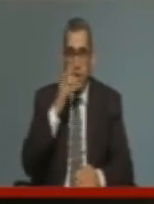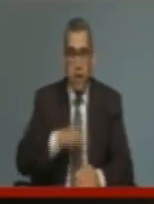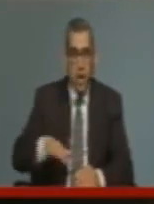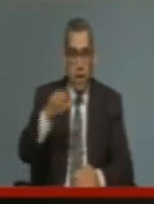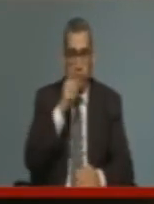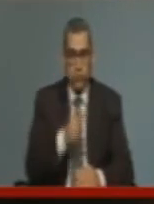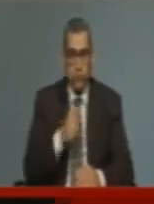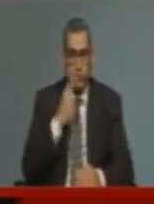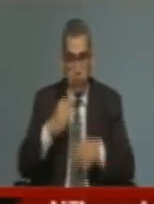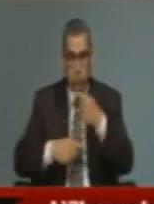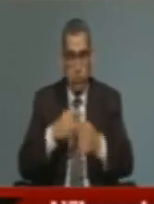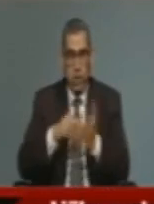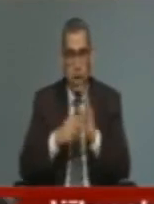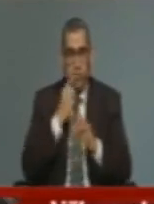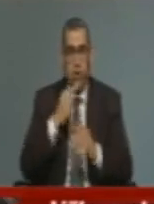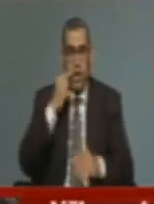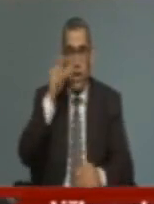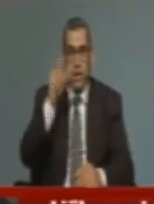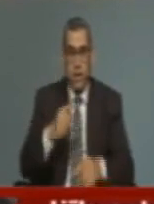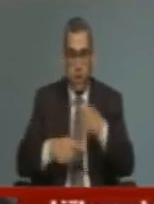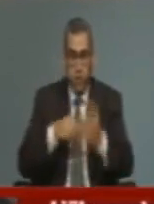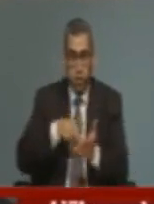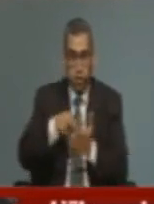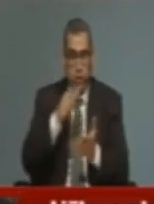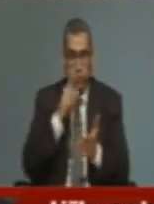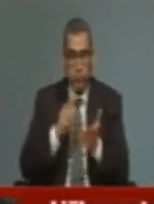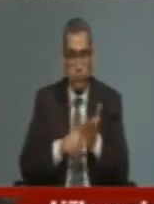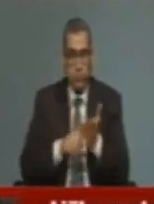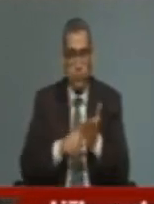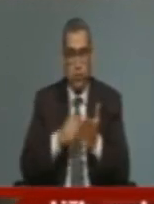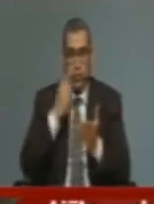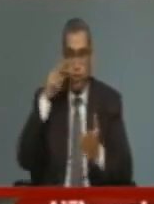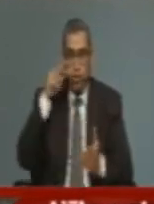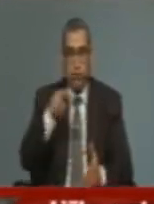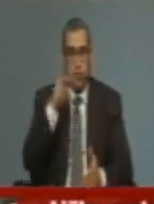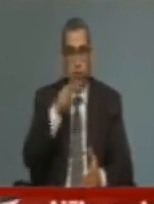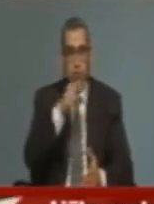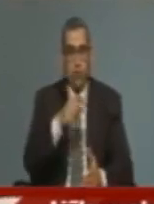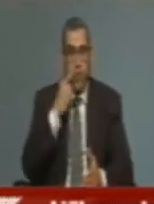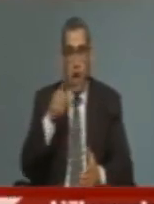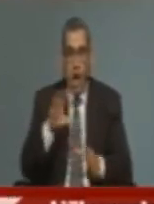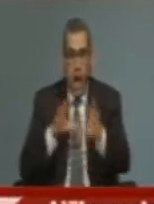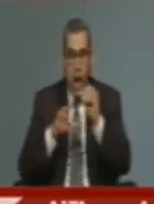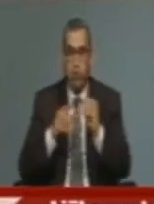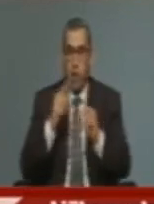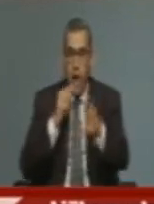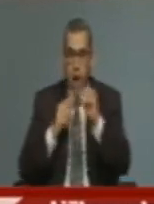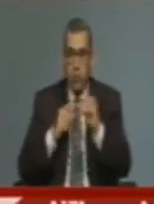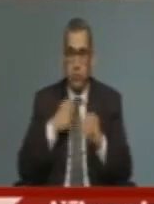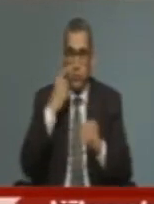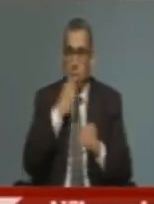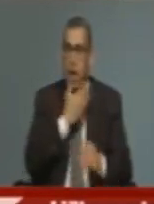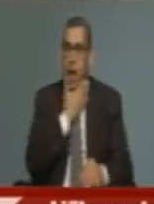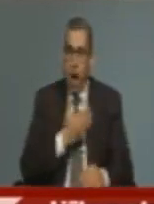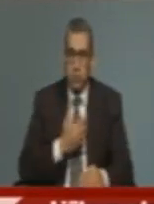وإحنا عشان نخلي الدنيا ماشية في ظل الظروف ديت شوفوا اللي هي عايزاه شوفوا اللي هي عايزاه. حاضر حاضر أنا أجي